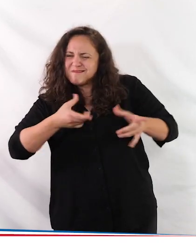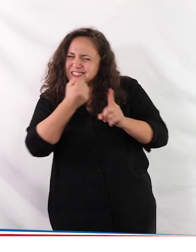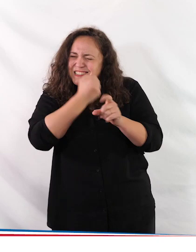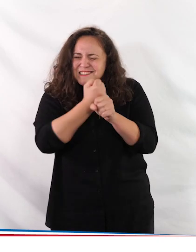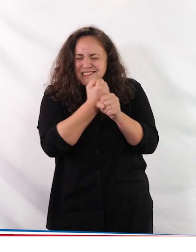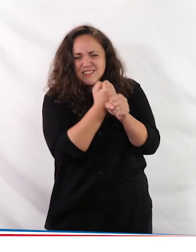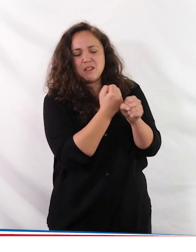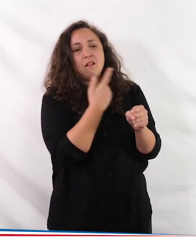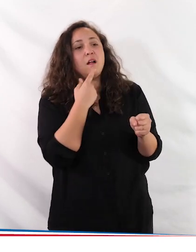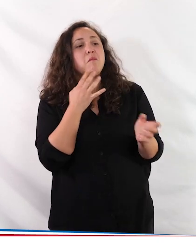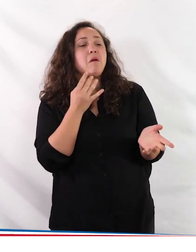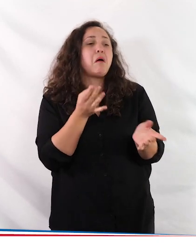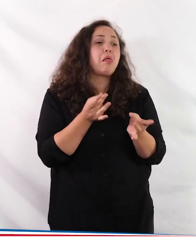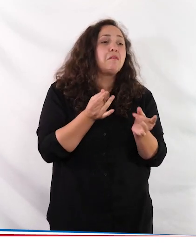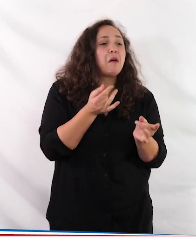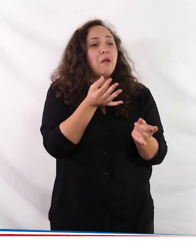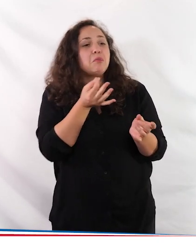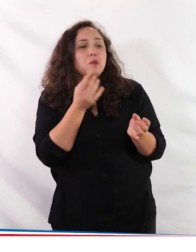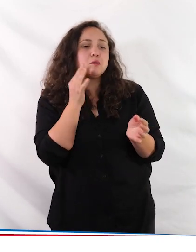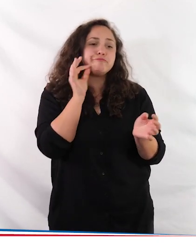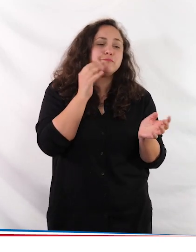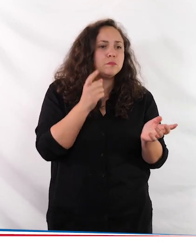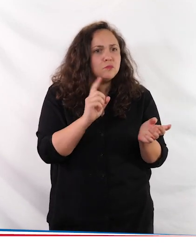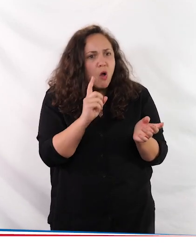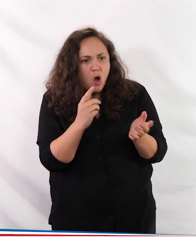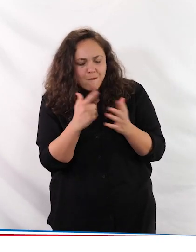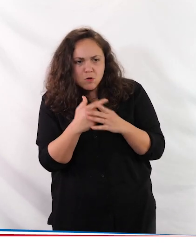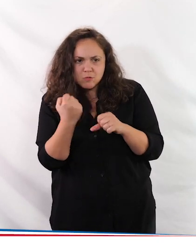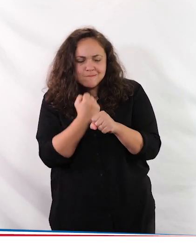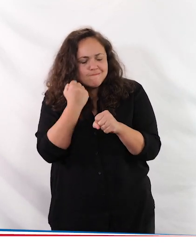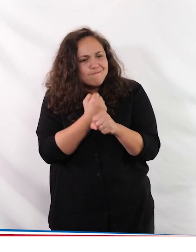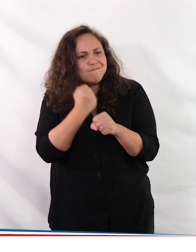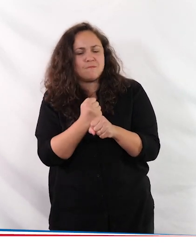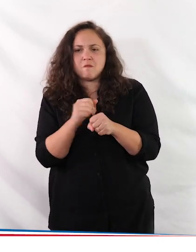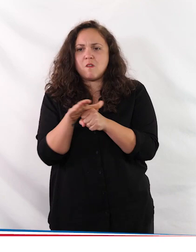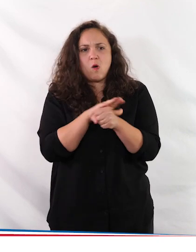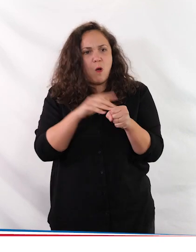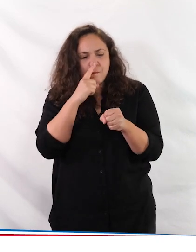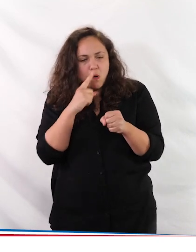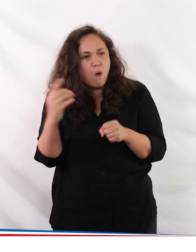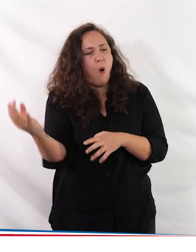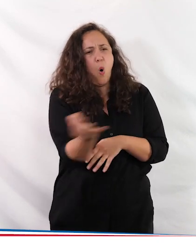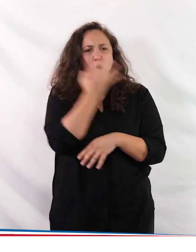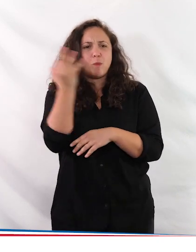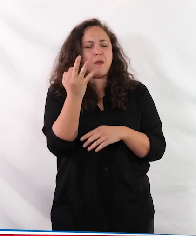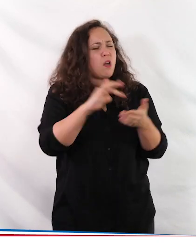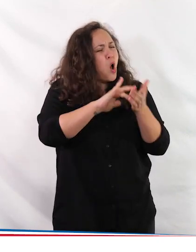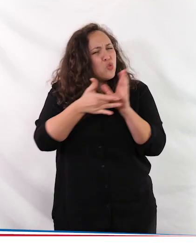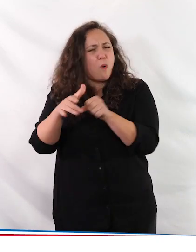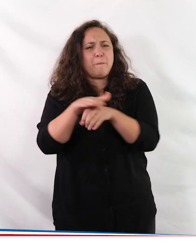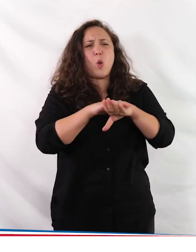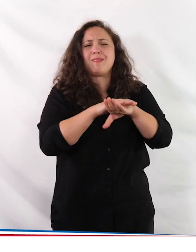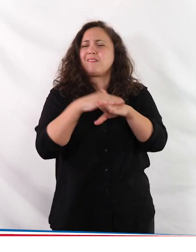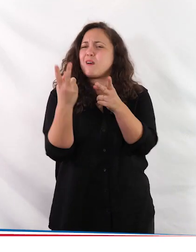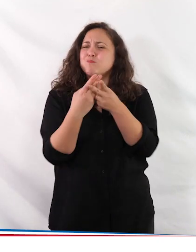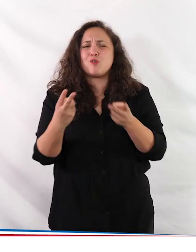pas des bouts de ficelle, non pas puisqu'on a fait ça, on va te donner ce petit bout-là, pour que ce soit vraiment